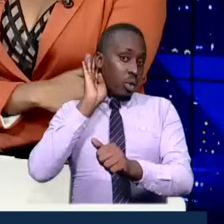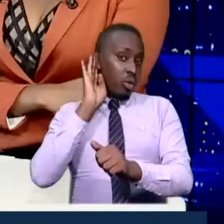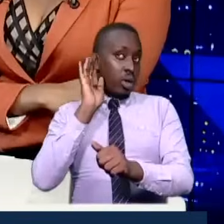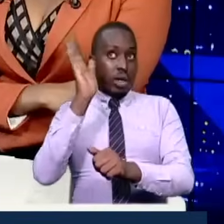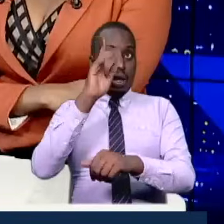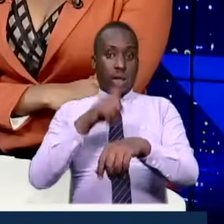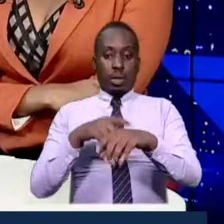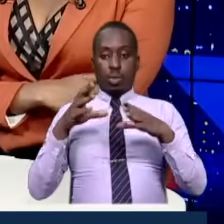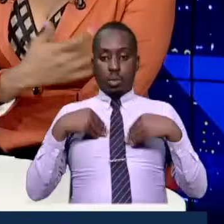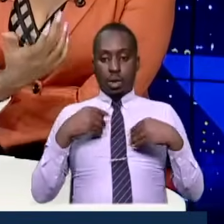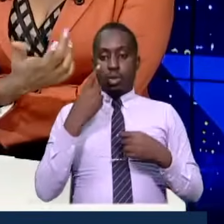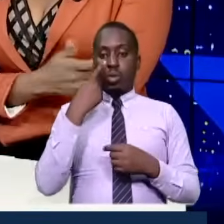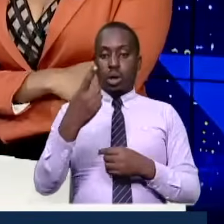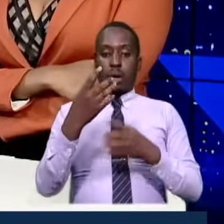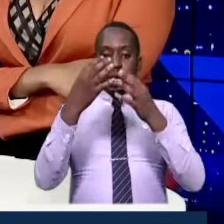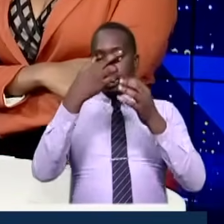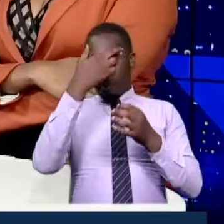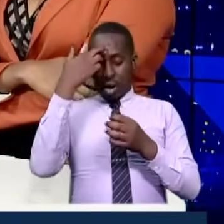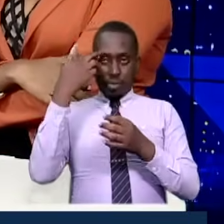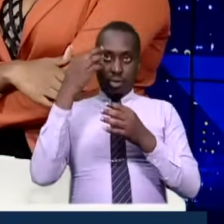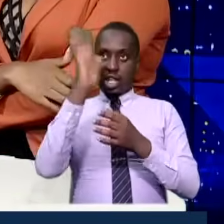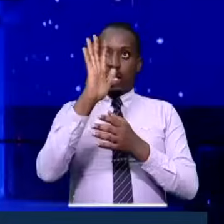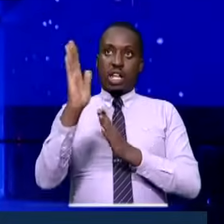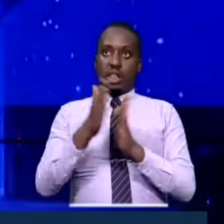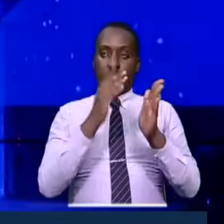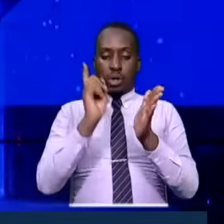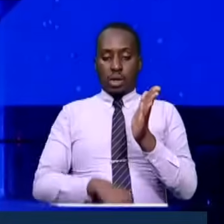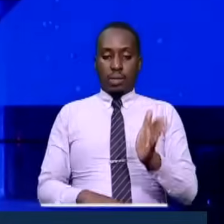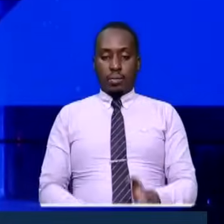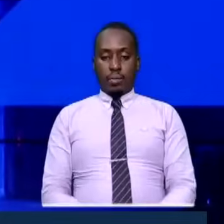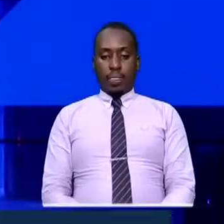2024 munyemerere tubanze turebe icyo ikirere kiduteganyirije